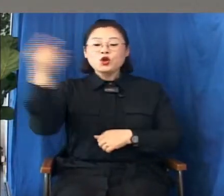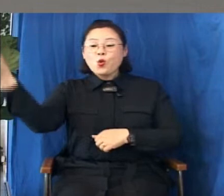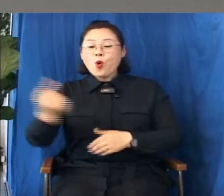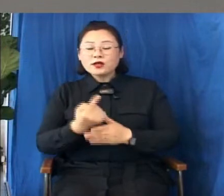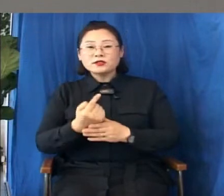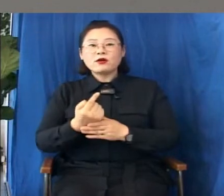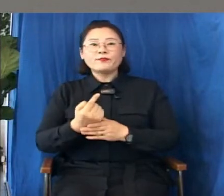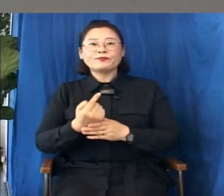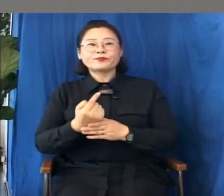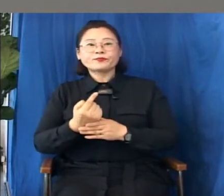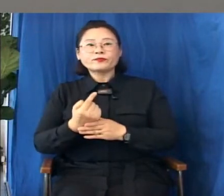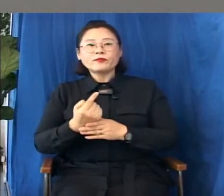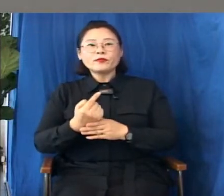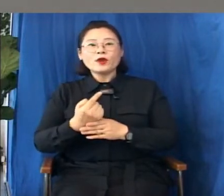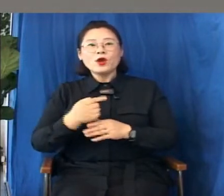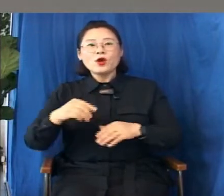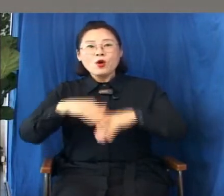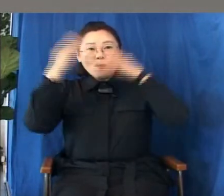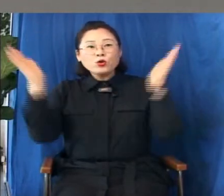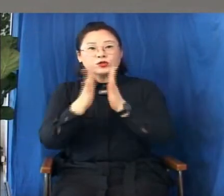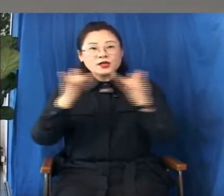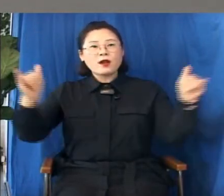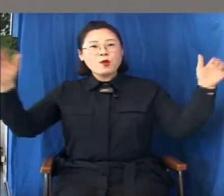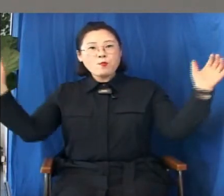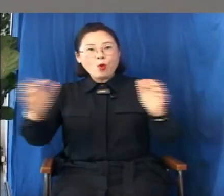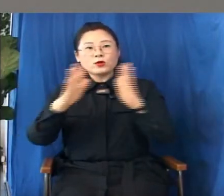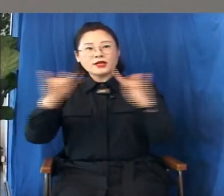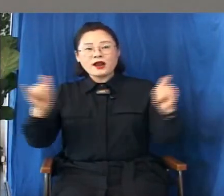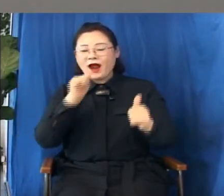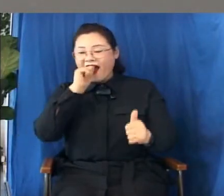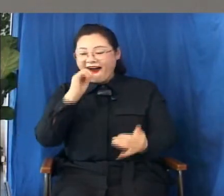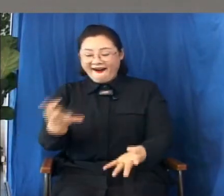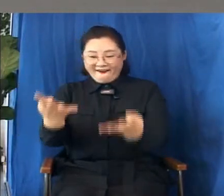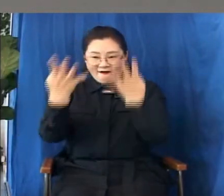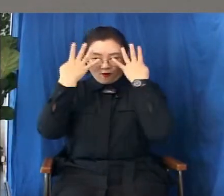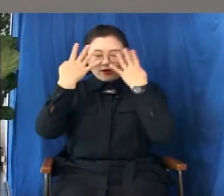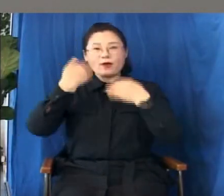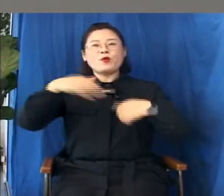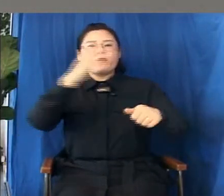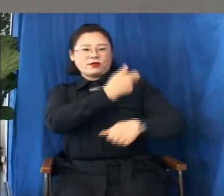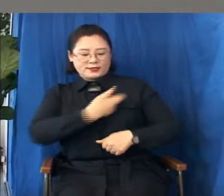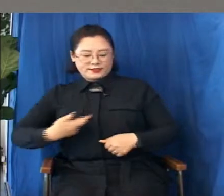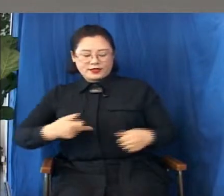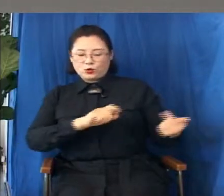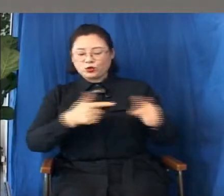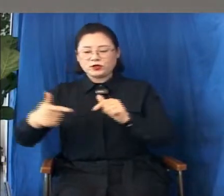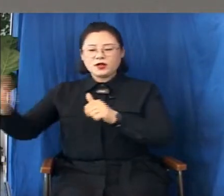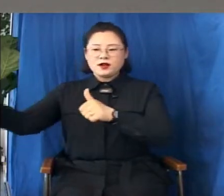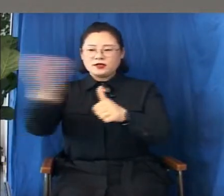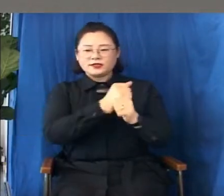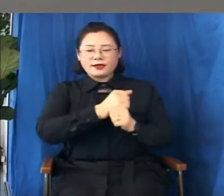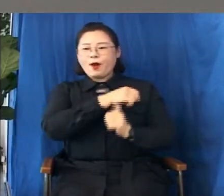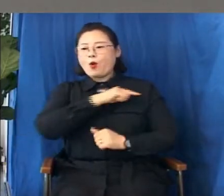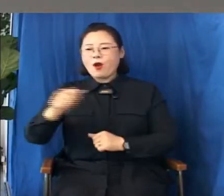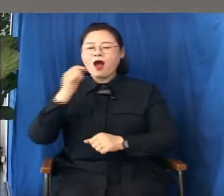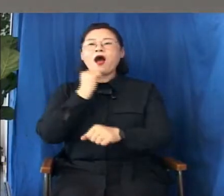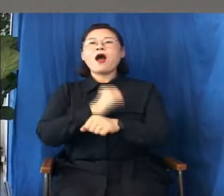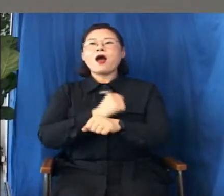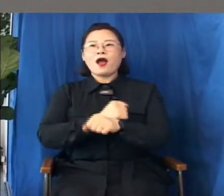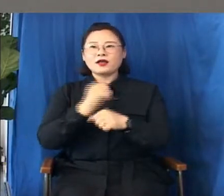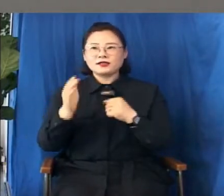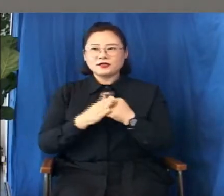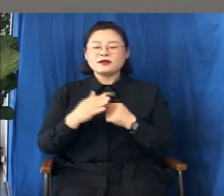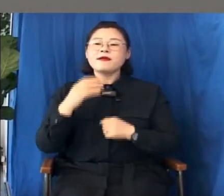다 모으고 사람을 옥에 보내어 사도들을 잡아오라 하니. 자, 베드로와 더불어서